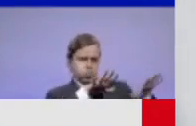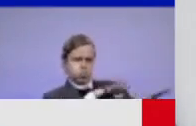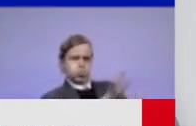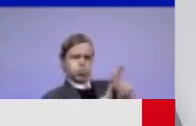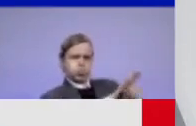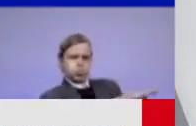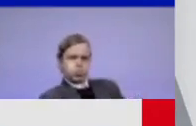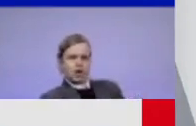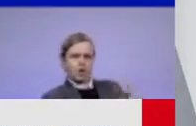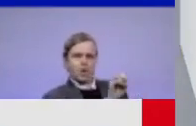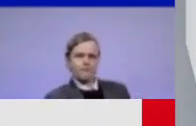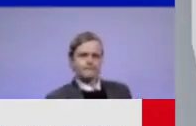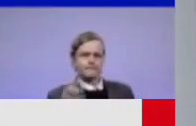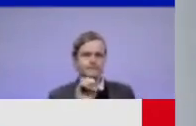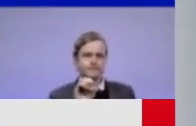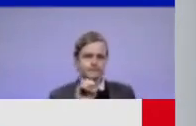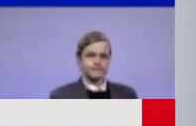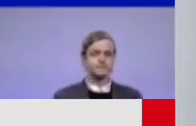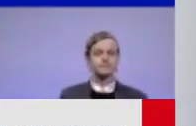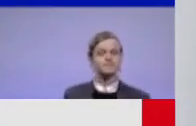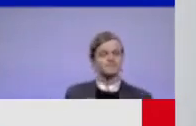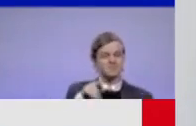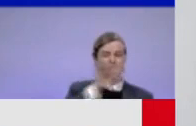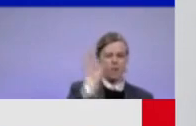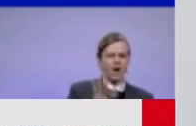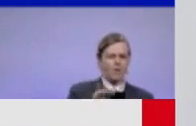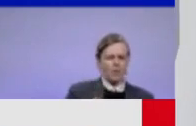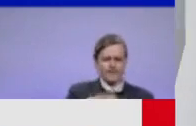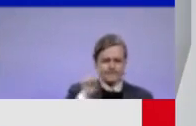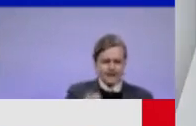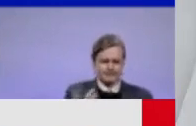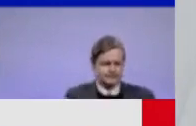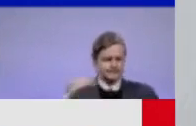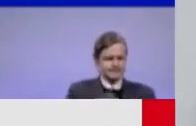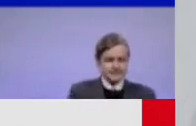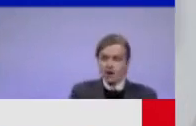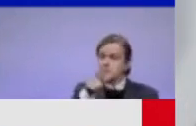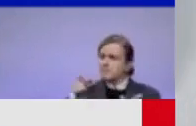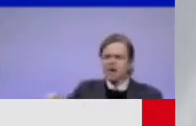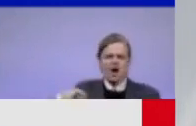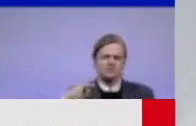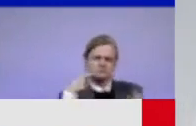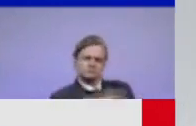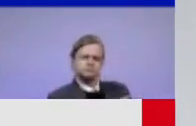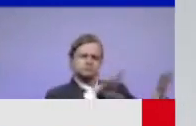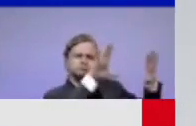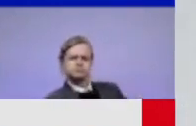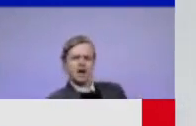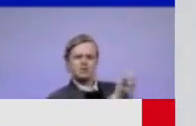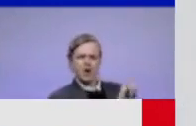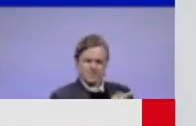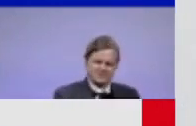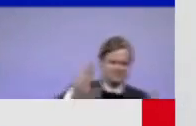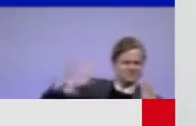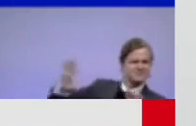ne concentrăm eforturile și resursele pentru a combate aceste mișcări